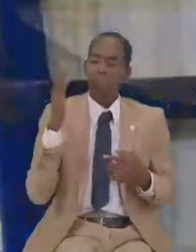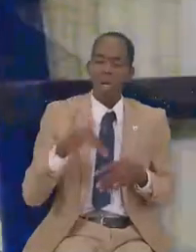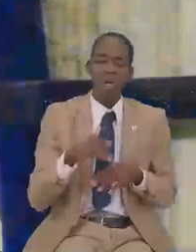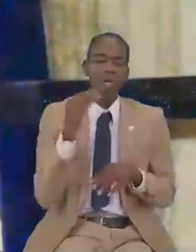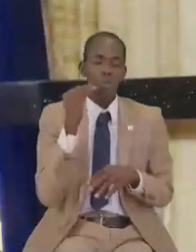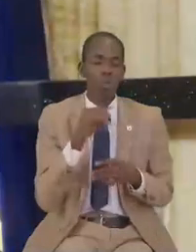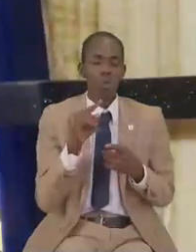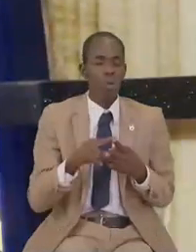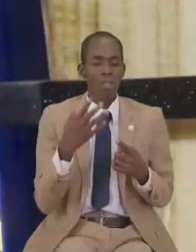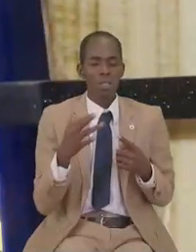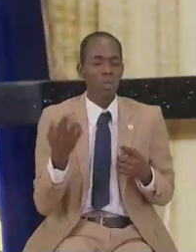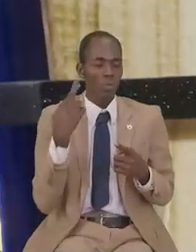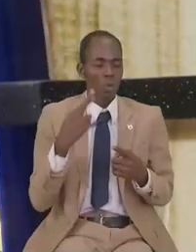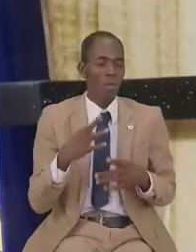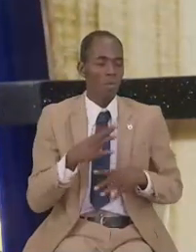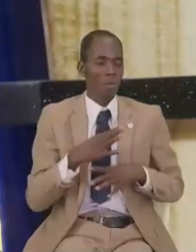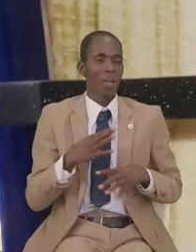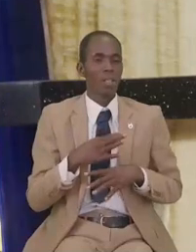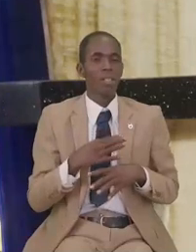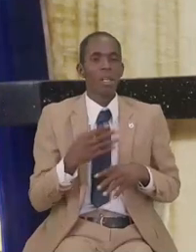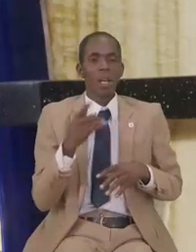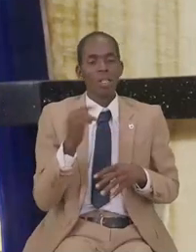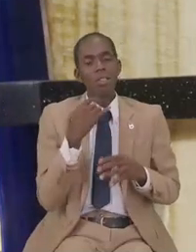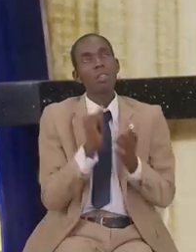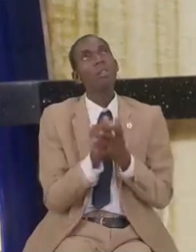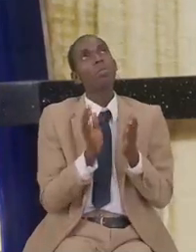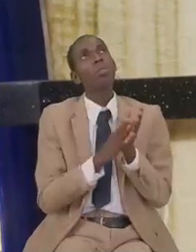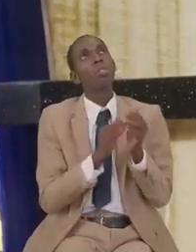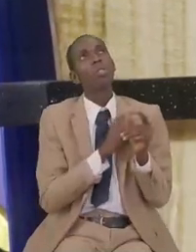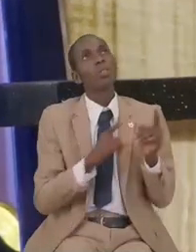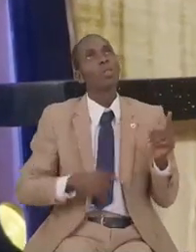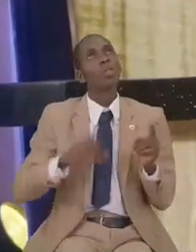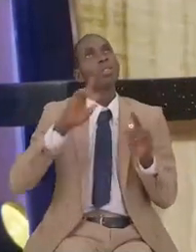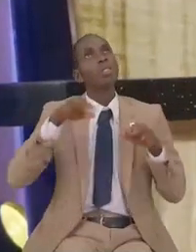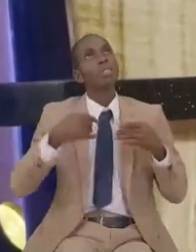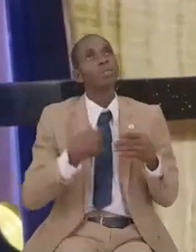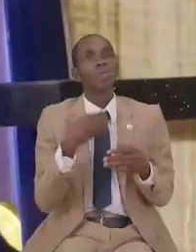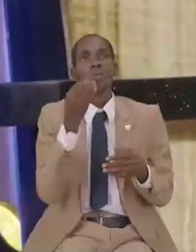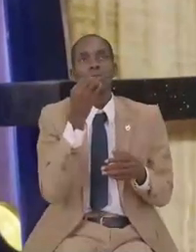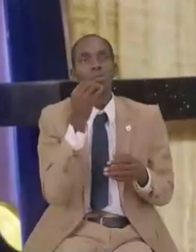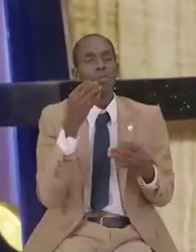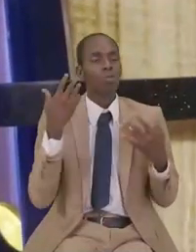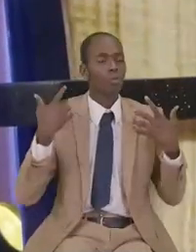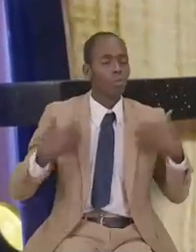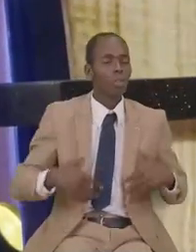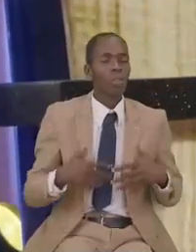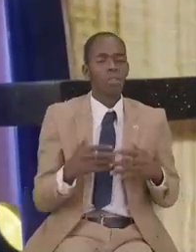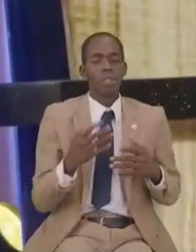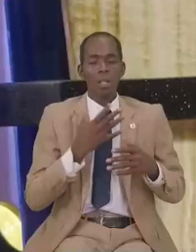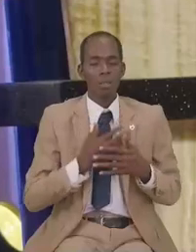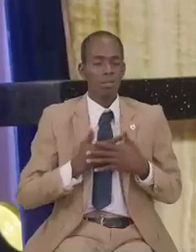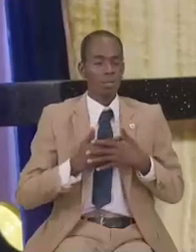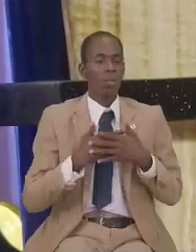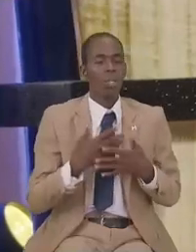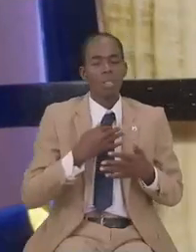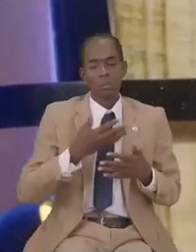dire que gloire à Dieu, c'est le Seigneur qui l'a fait pour nous. Lorsque Dieu les nourrissait, les habillait et Dieu les protégeait,